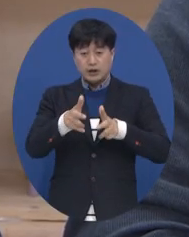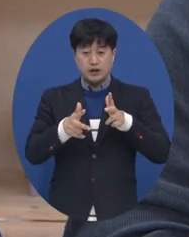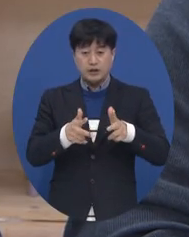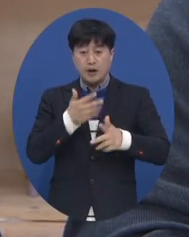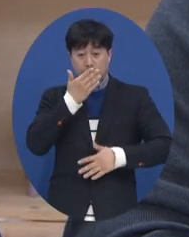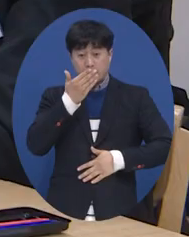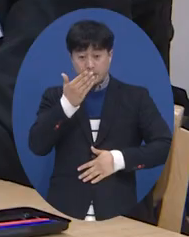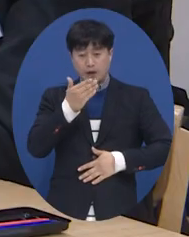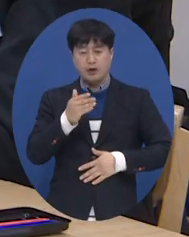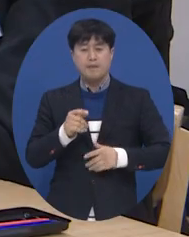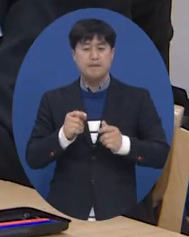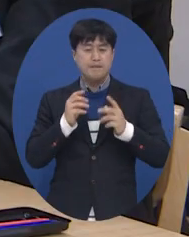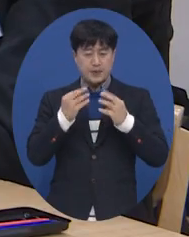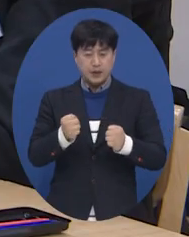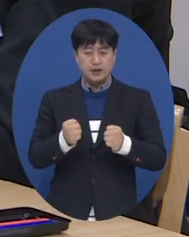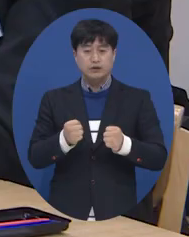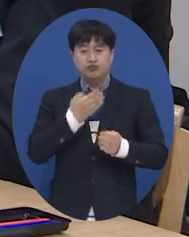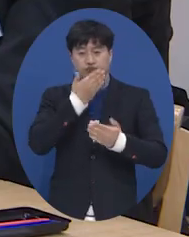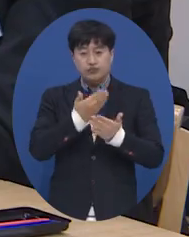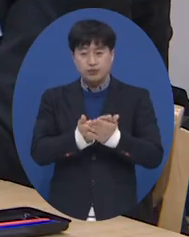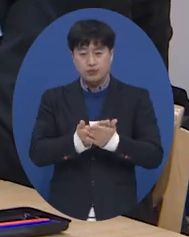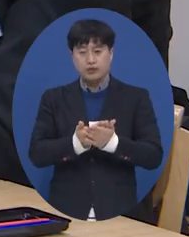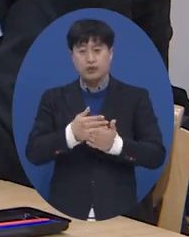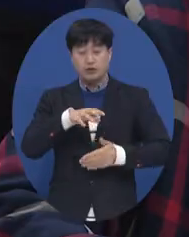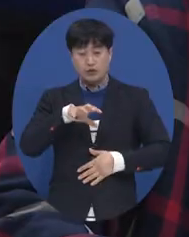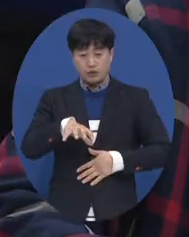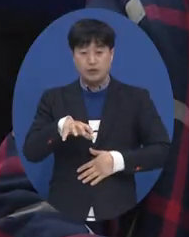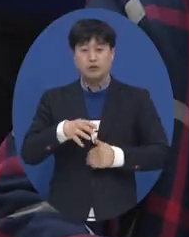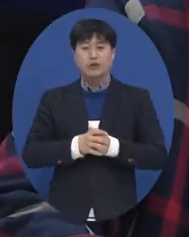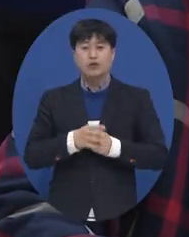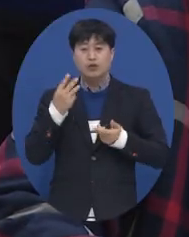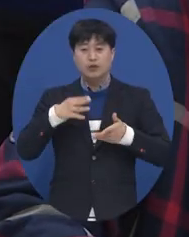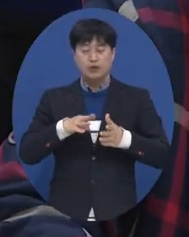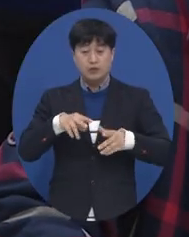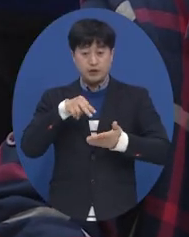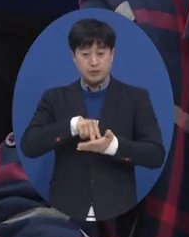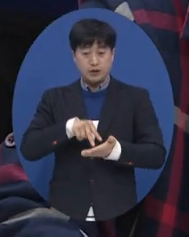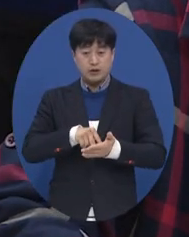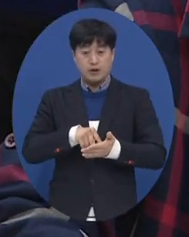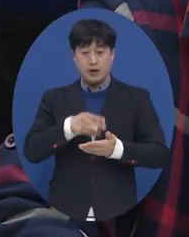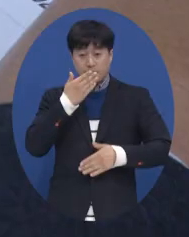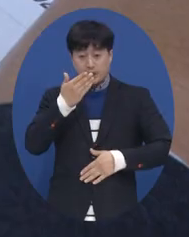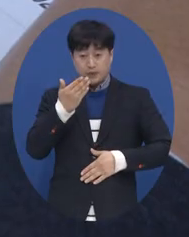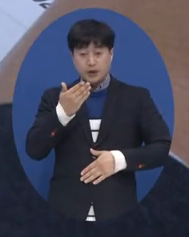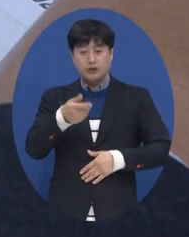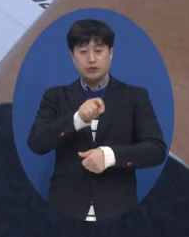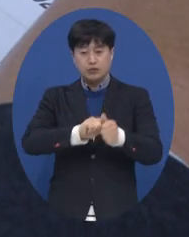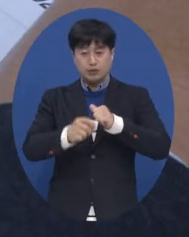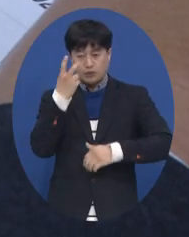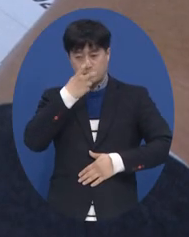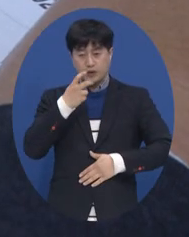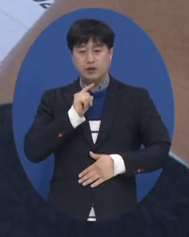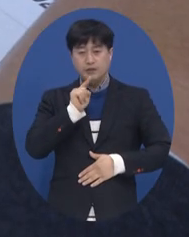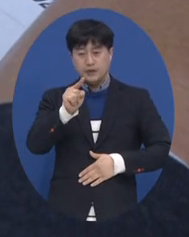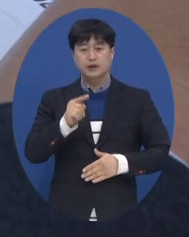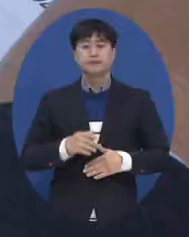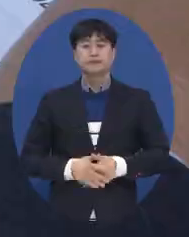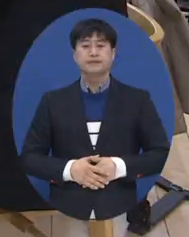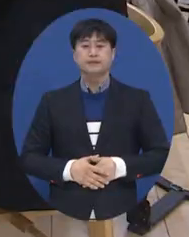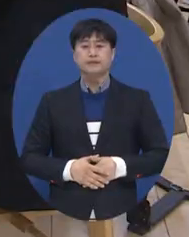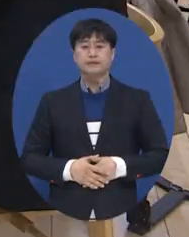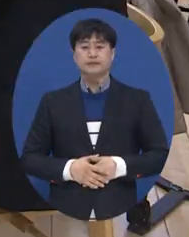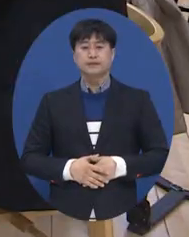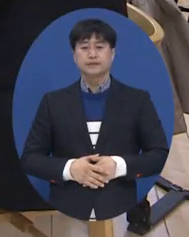영화산업은 가능성이 무궁무진한 매우 중요한 00 이라며 경기로 차원에서 할 수 있는 것을 적극 검토하겠다 고